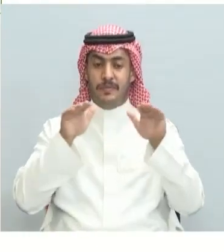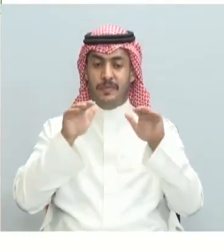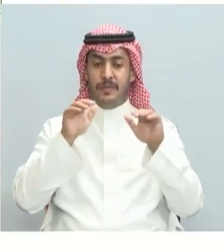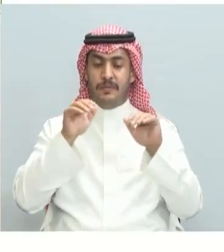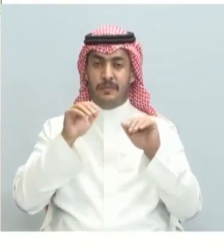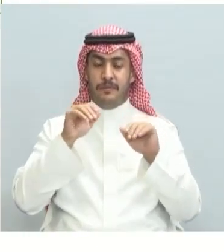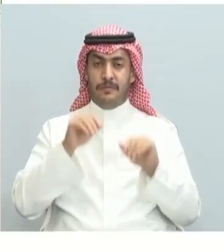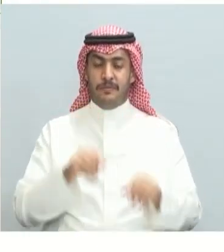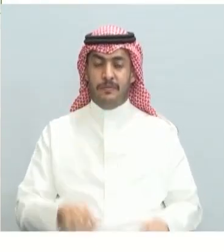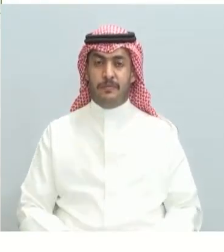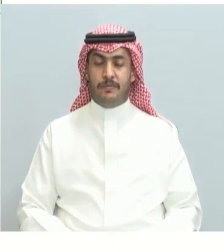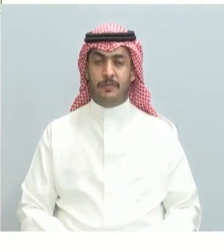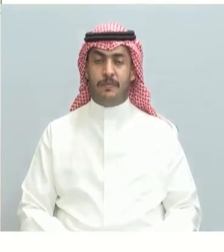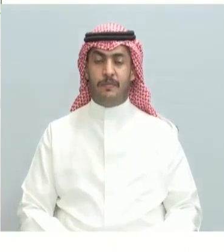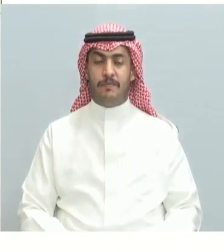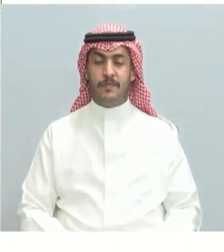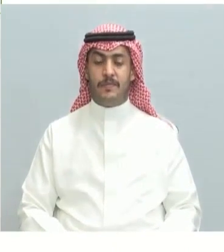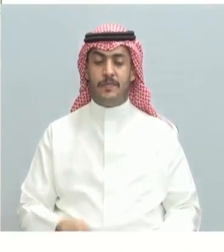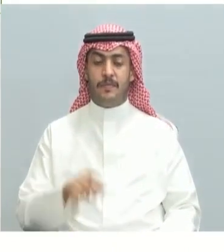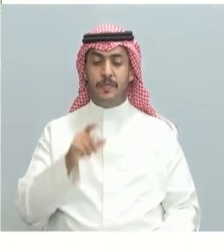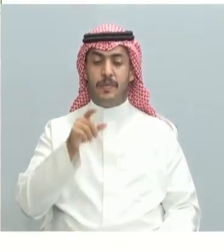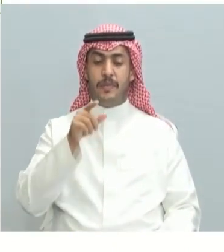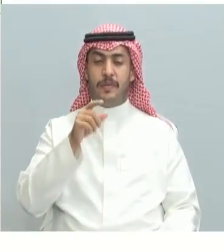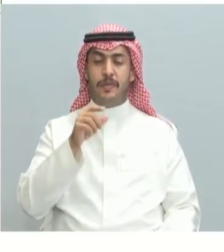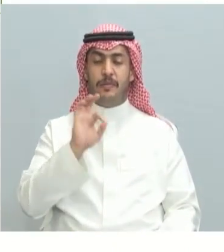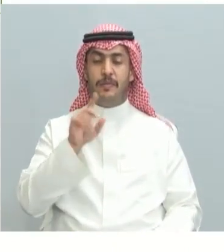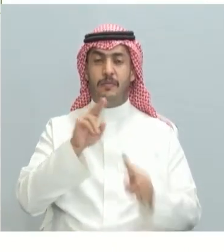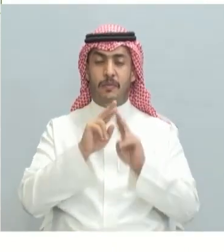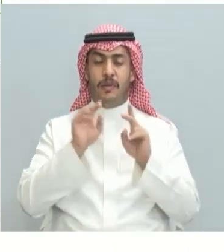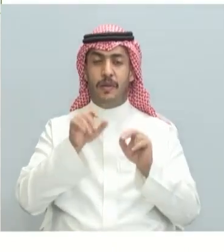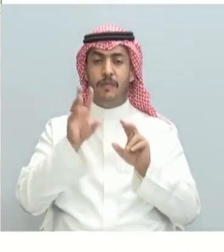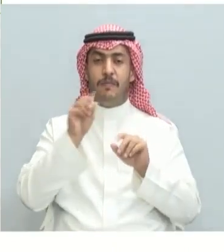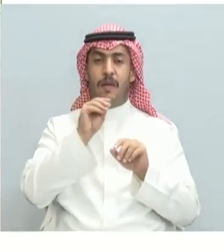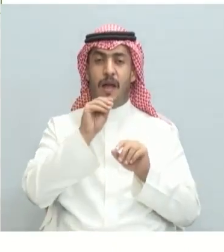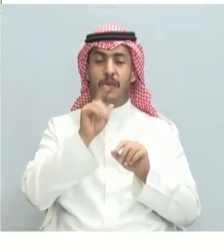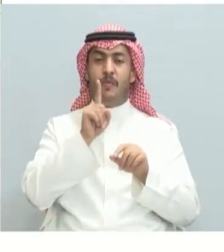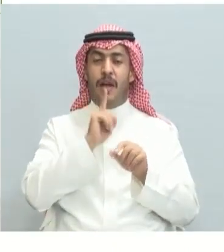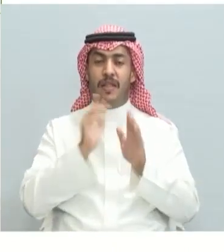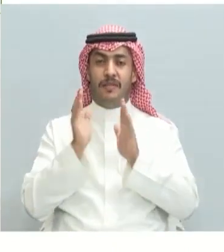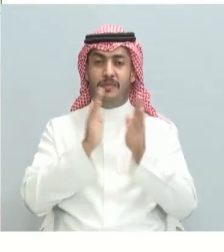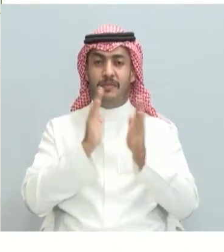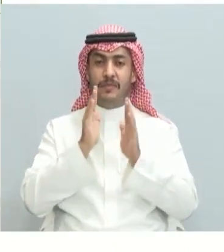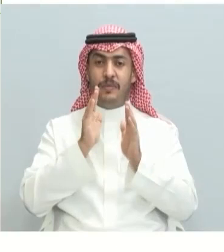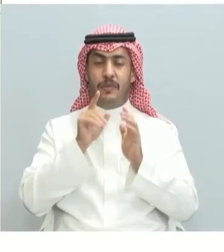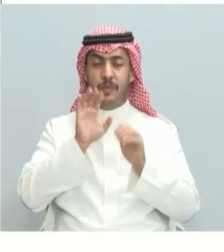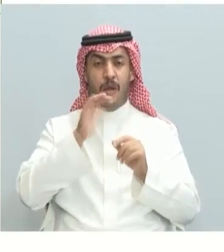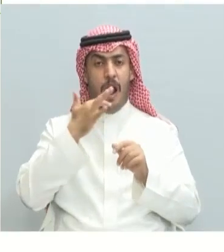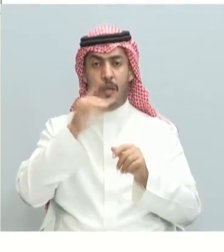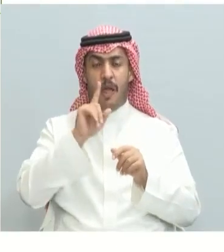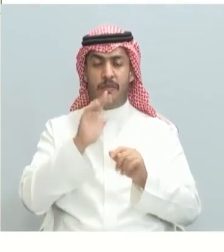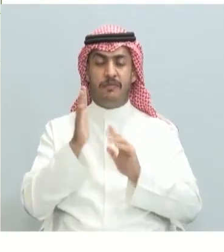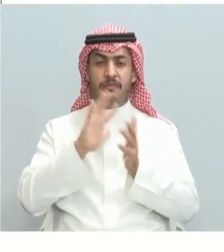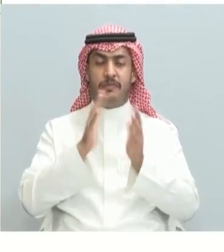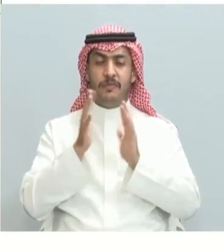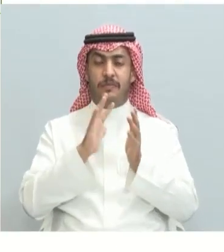اذا يكون ذلك منحنى العائد مسطحا نوعا ما في بعض الفترات اذا ليس يحدث دائما